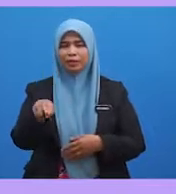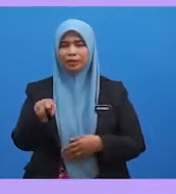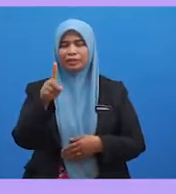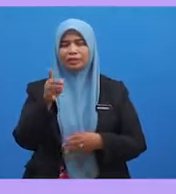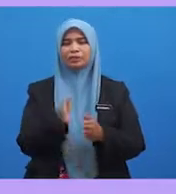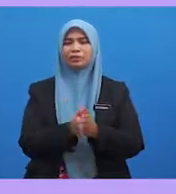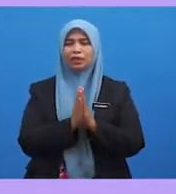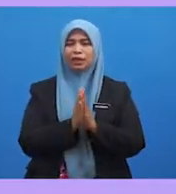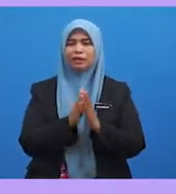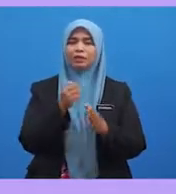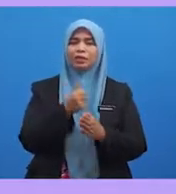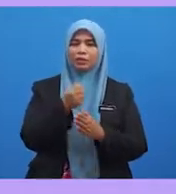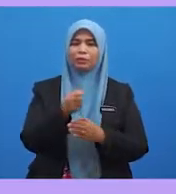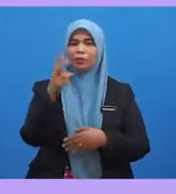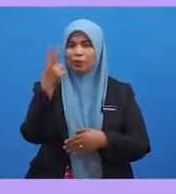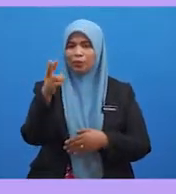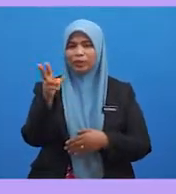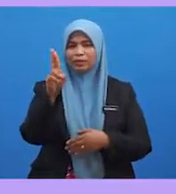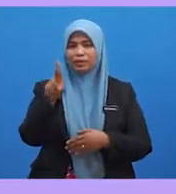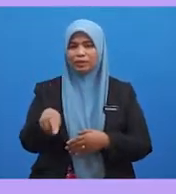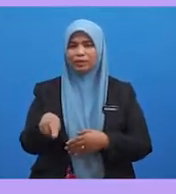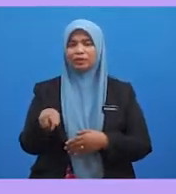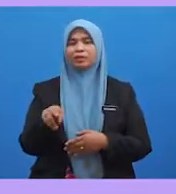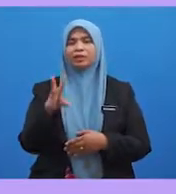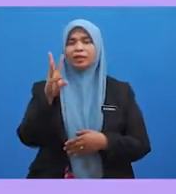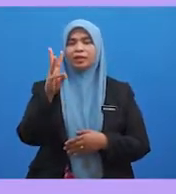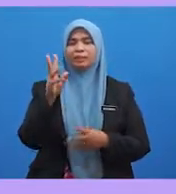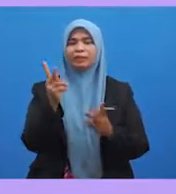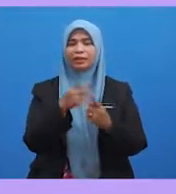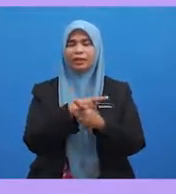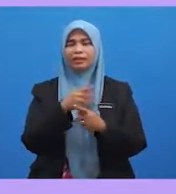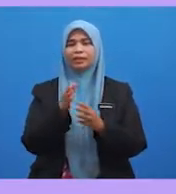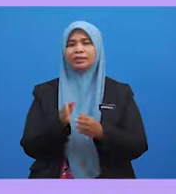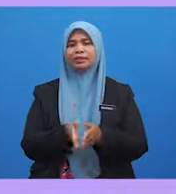2 hingga 12 rakaat, sama ada 2 rakaat 1 salam atau